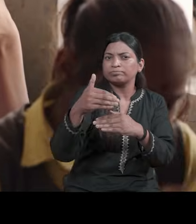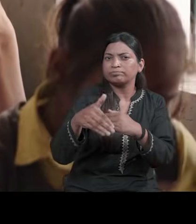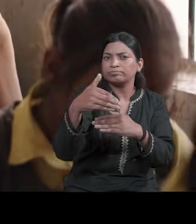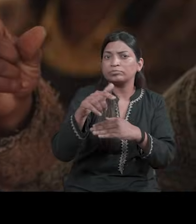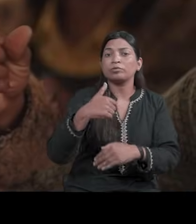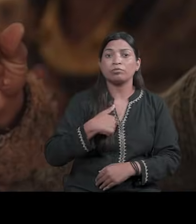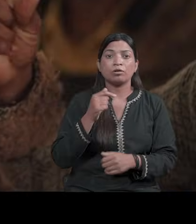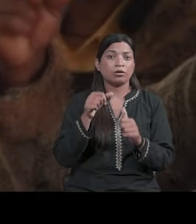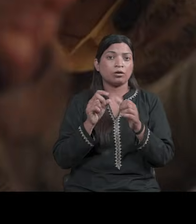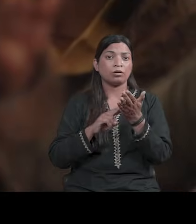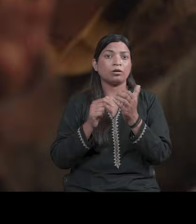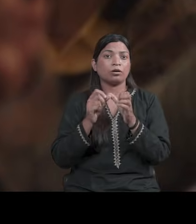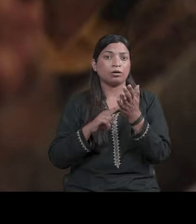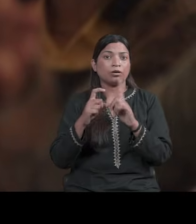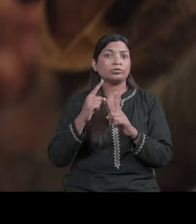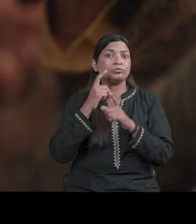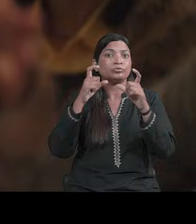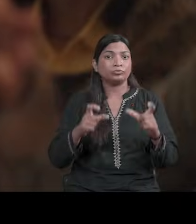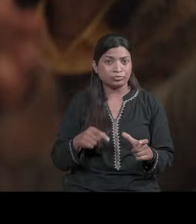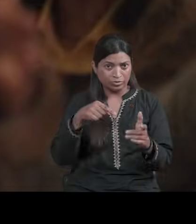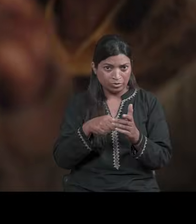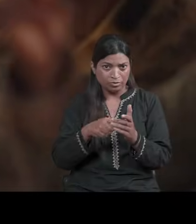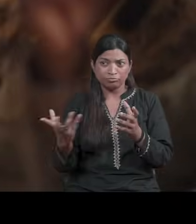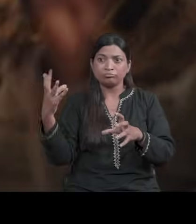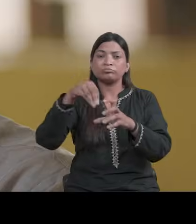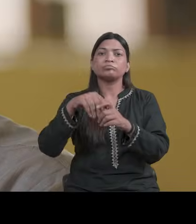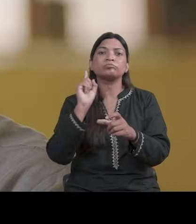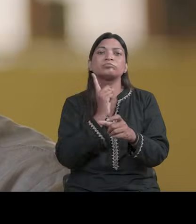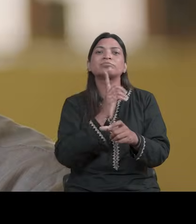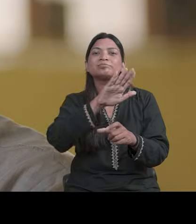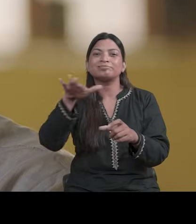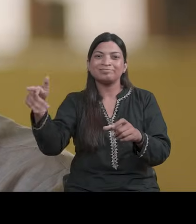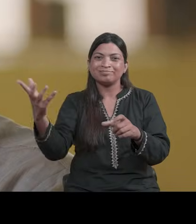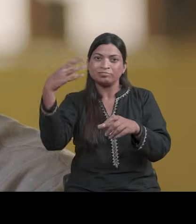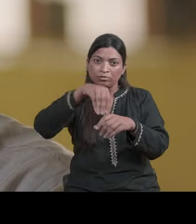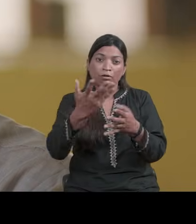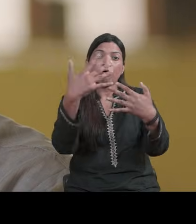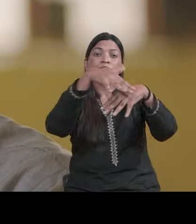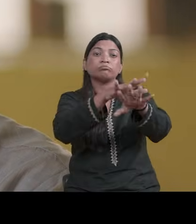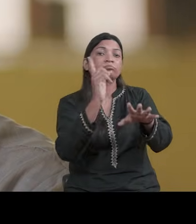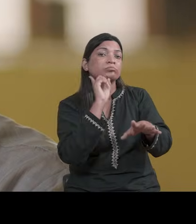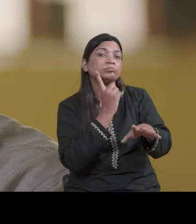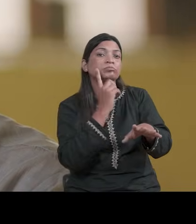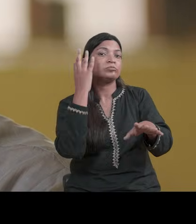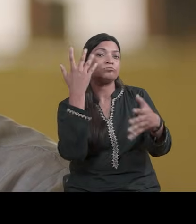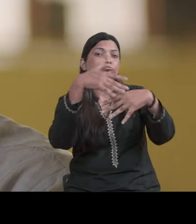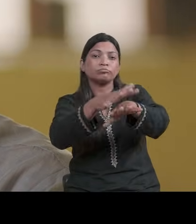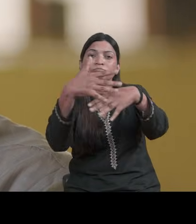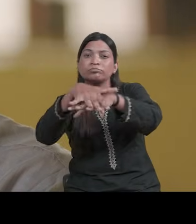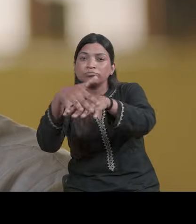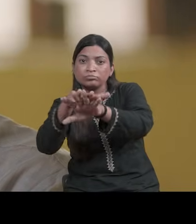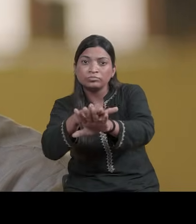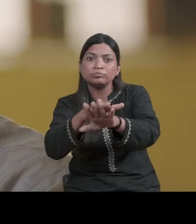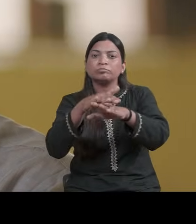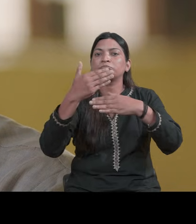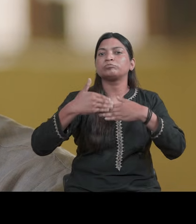अध्ययन कर रहे हैं, आज वो नॉर्मल स्कूल में पढ़ रहे हैं, सामान्य विद्यालयों में पढ़ रहे हैं, रेगुलर स्कूल्स में। सामान्य की वजह मैं